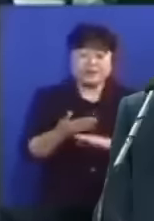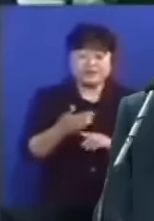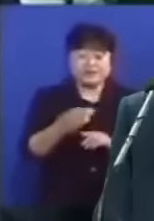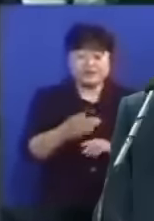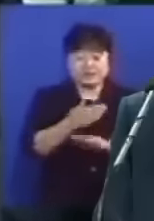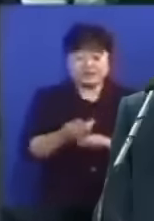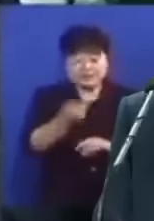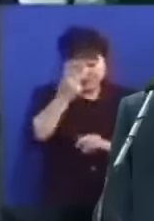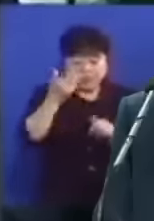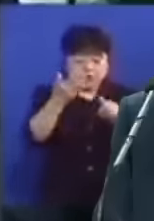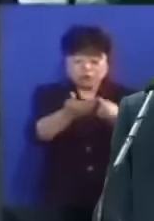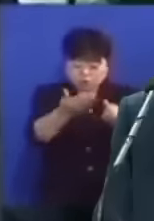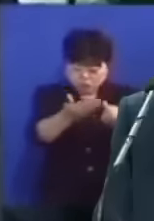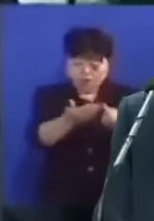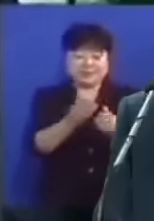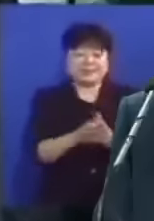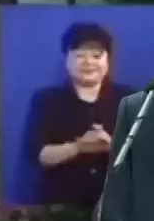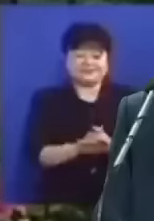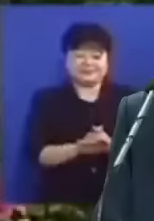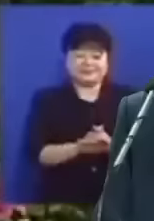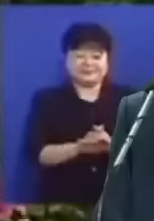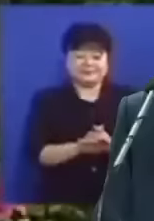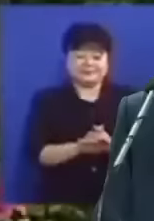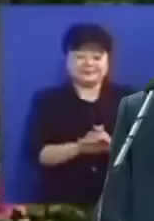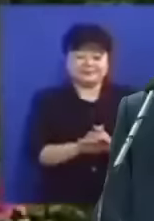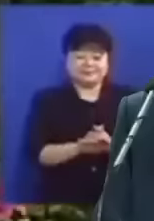사람에게는 생명의 역사로 나타나는 것을 알아야 되는 것입니다.